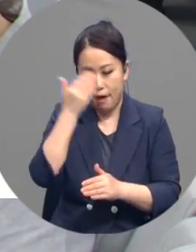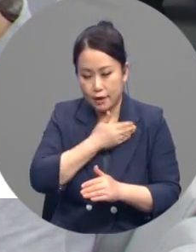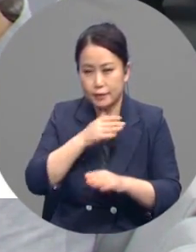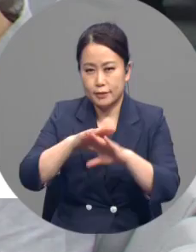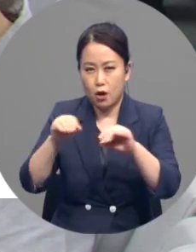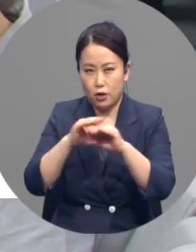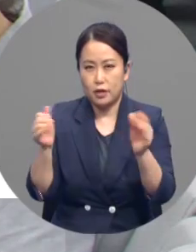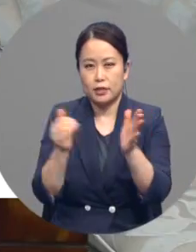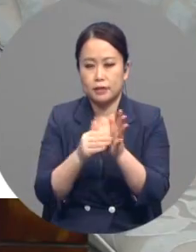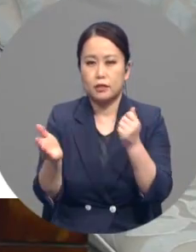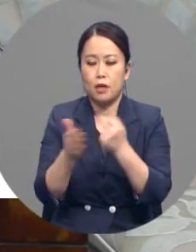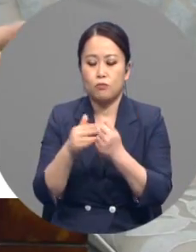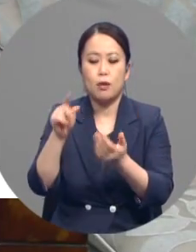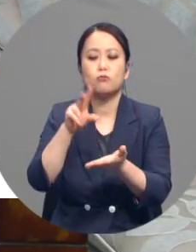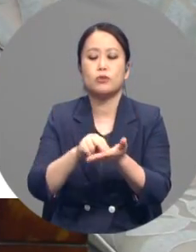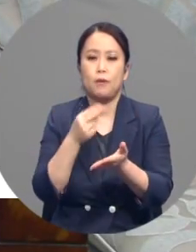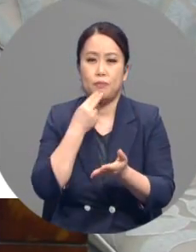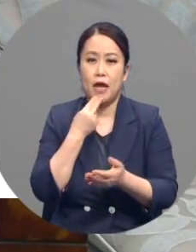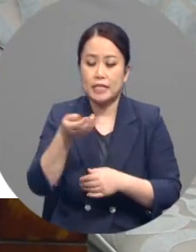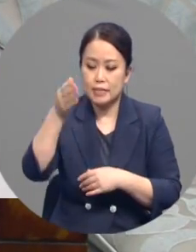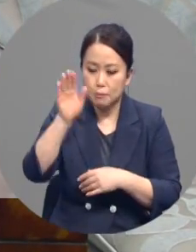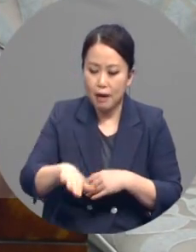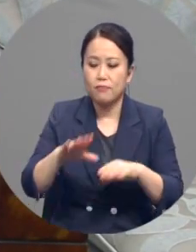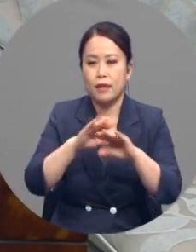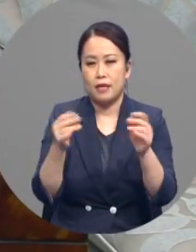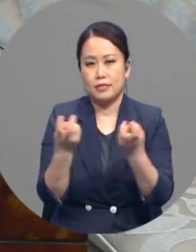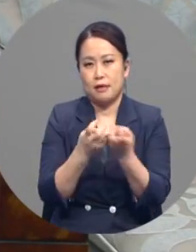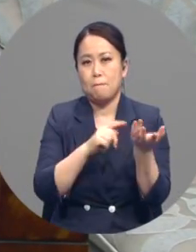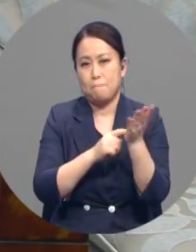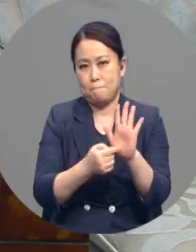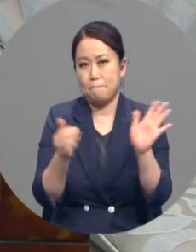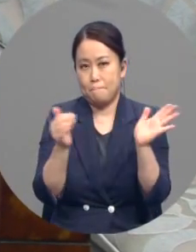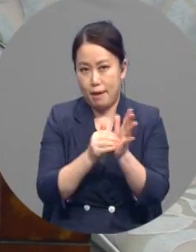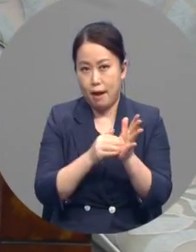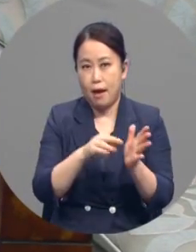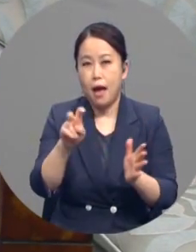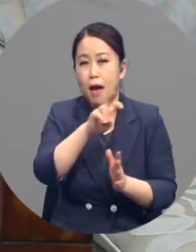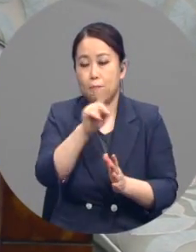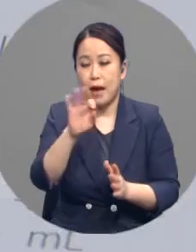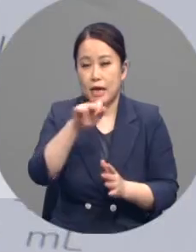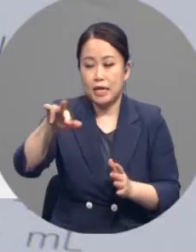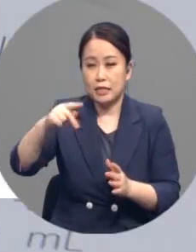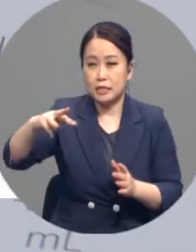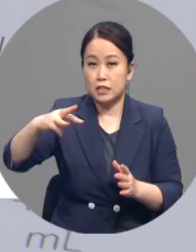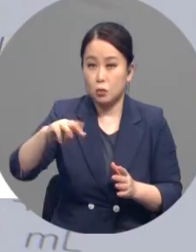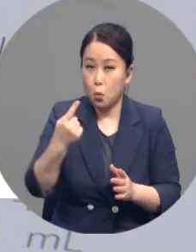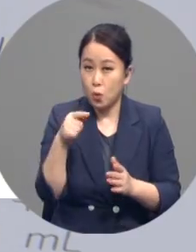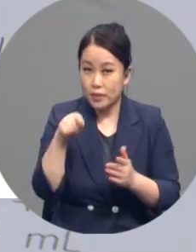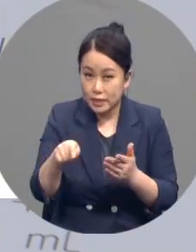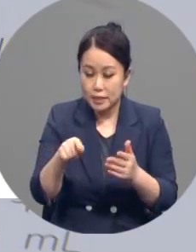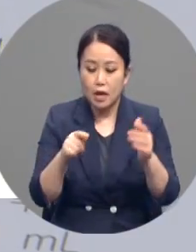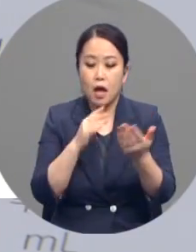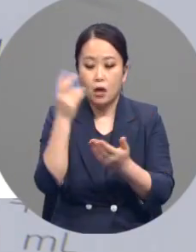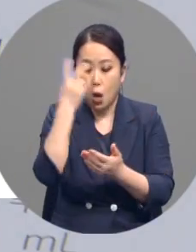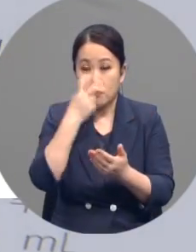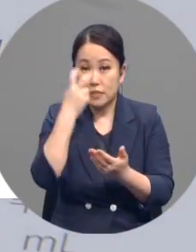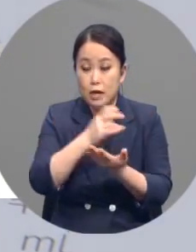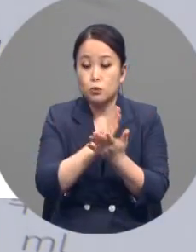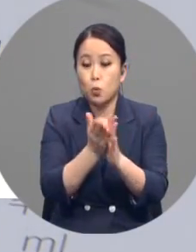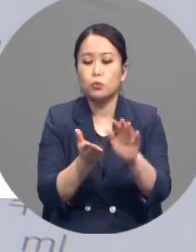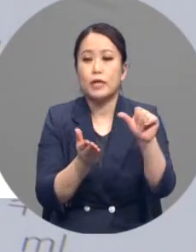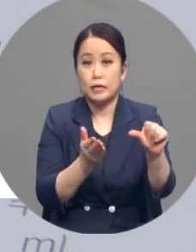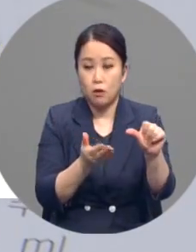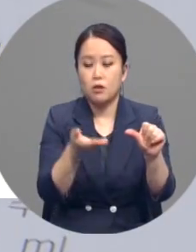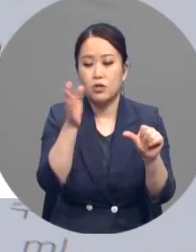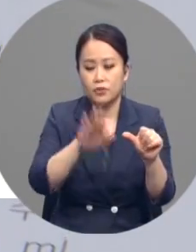거쳐 문제가 없다면서도 대책을 내놨습니다. 먼저 마이크로시스틴 검사 대상을 5종에서 9종으로 늘리기로